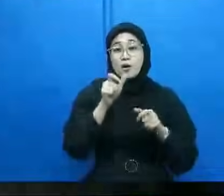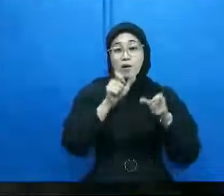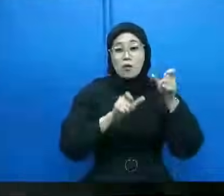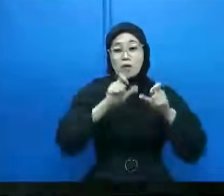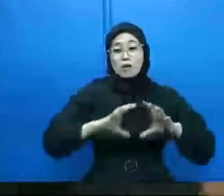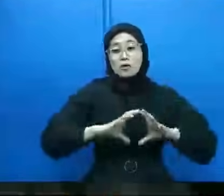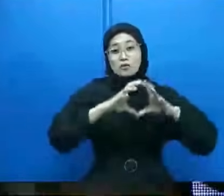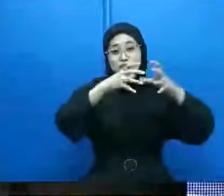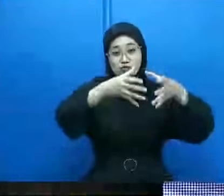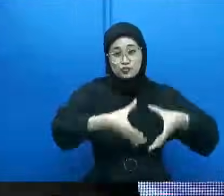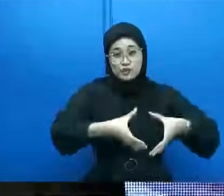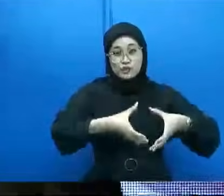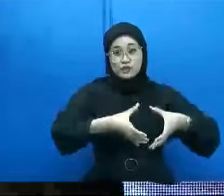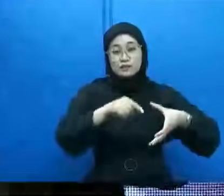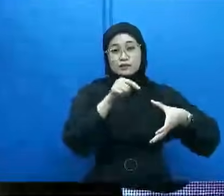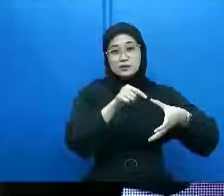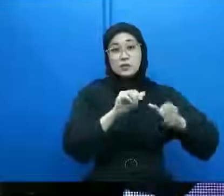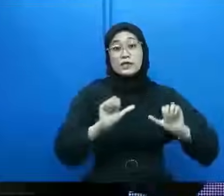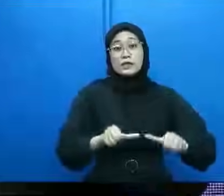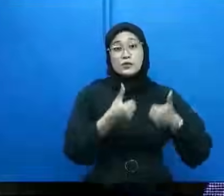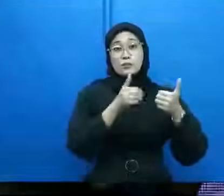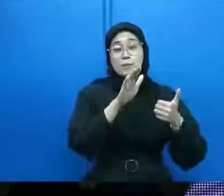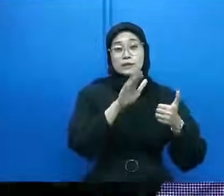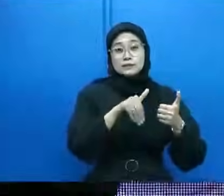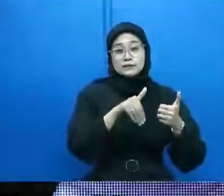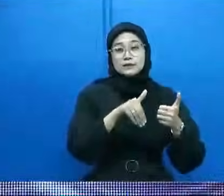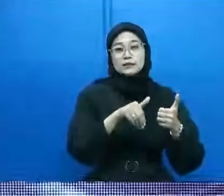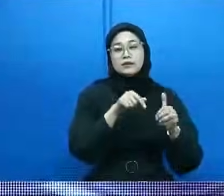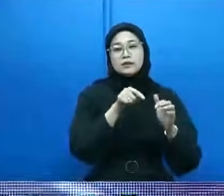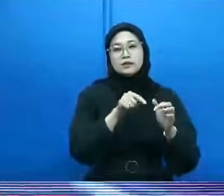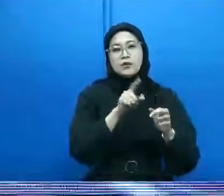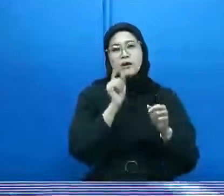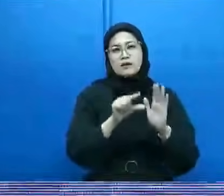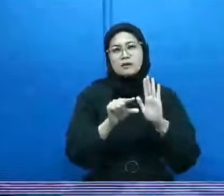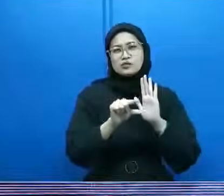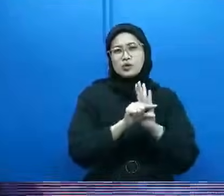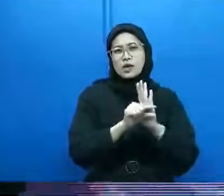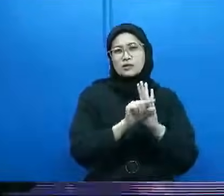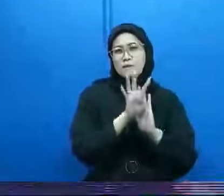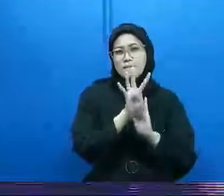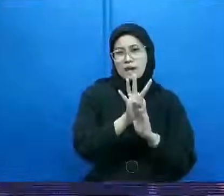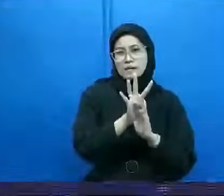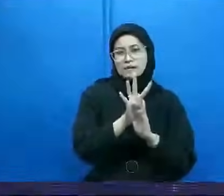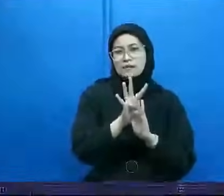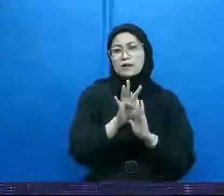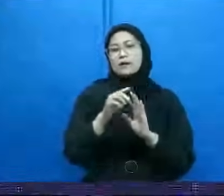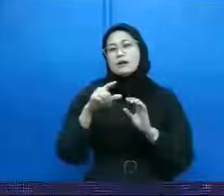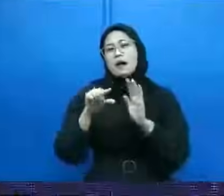belum pulang kepada Allah, bentuk derajatnya ditemukan di Quran surah ke-4 An-Nisa ayat